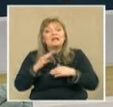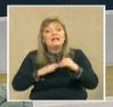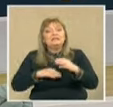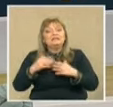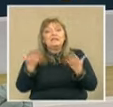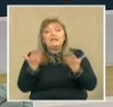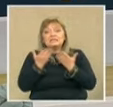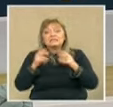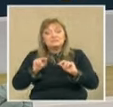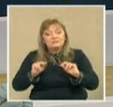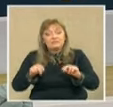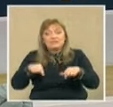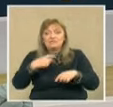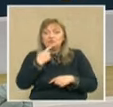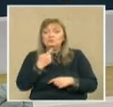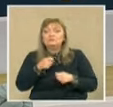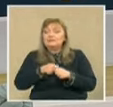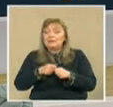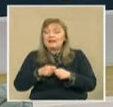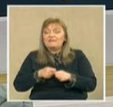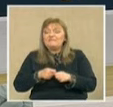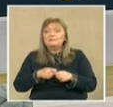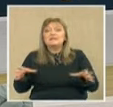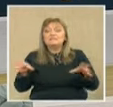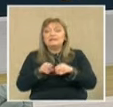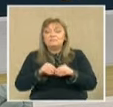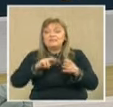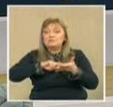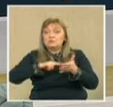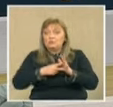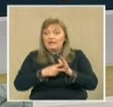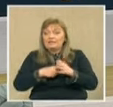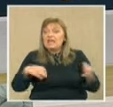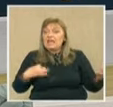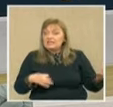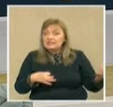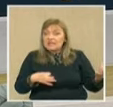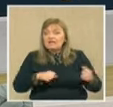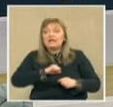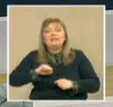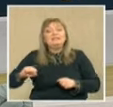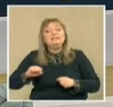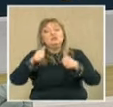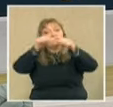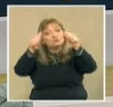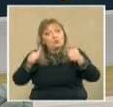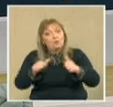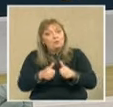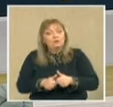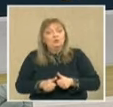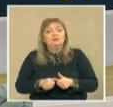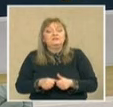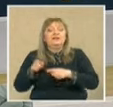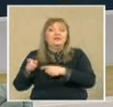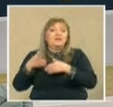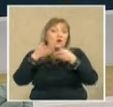Тази година направихме съвместен проект специално с класическа китара и скулпторите. Отначало скулпторите почнаха да ходят на